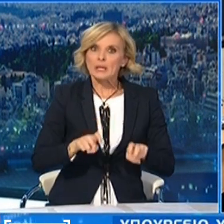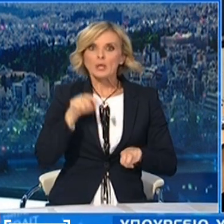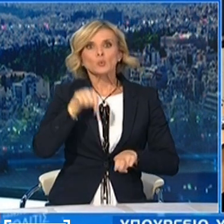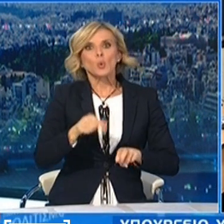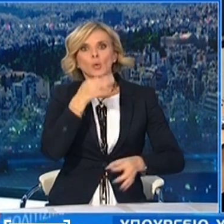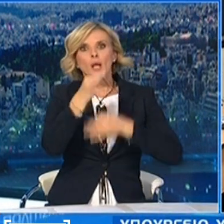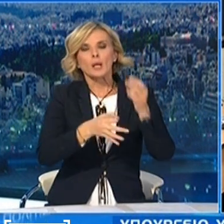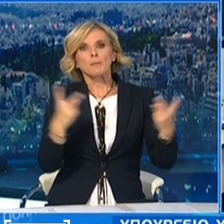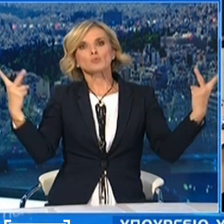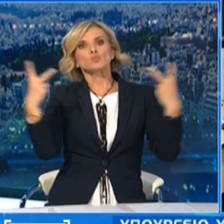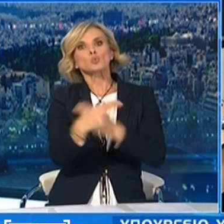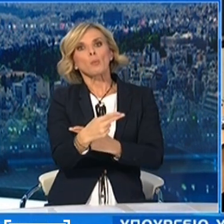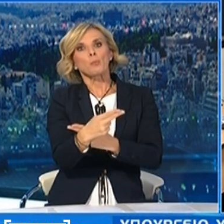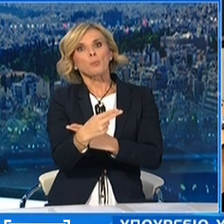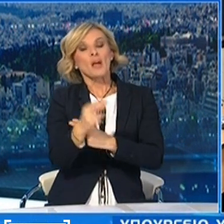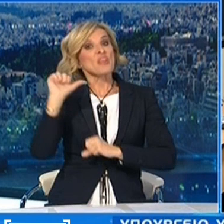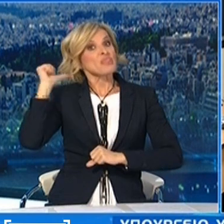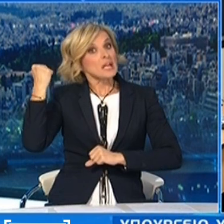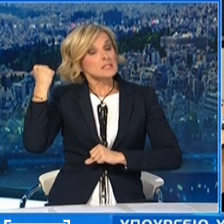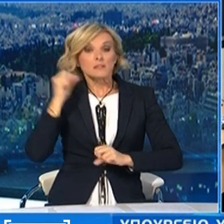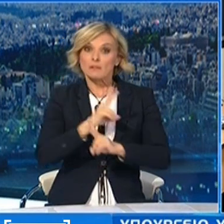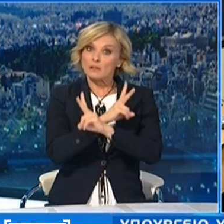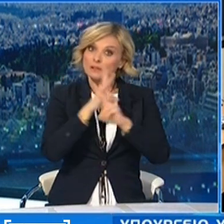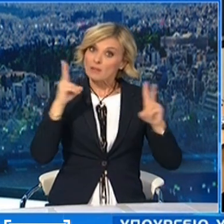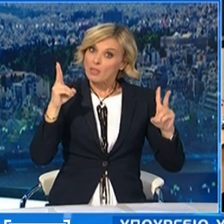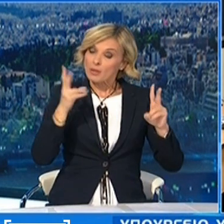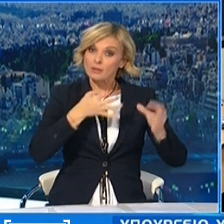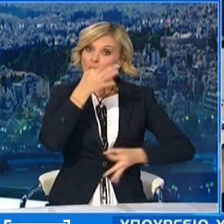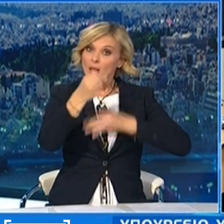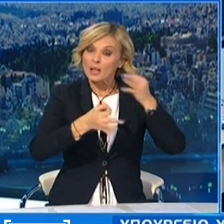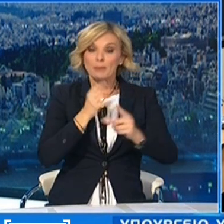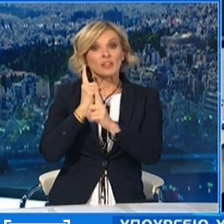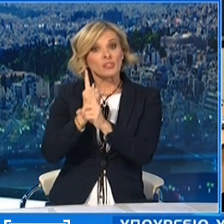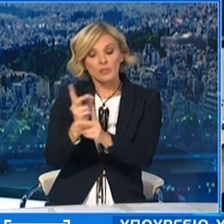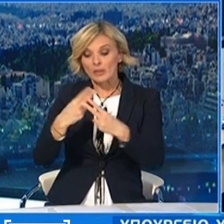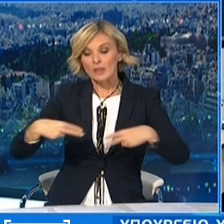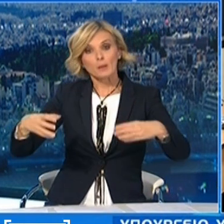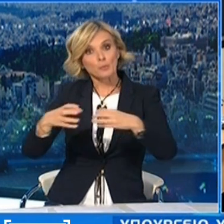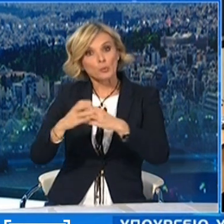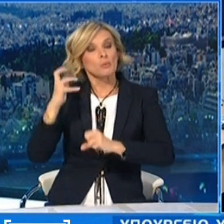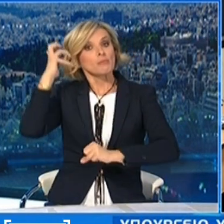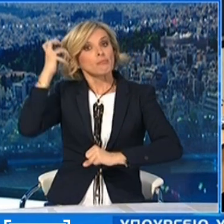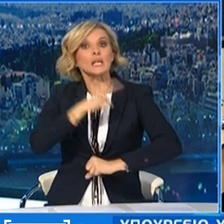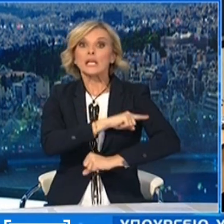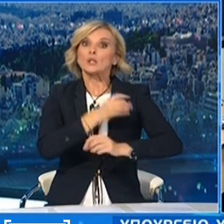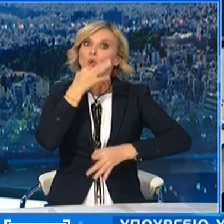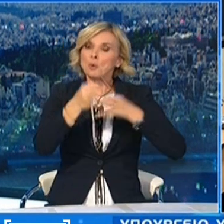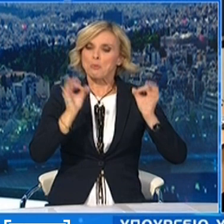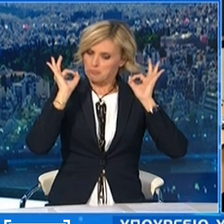ανακοίνωση ανέφερε ξεκάθαρα ότι υπήρχε το πράσινο φως από την Επιτροπή Επιδημιολόγων, από την Επιτροπή μάλλον